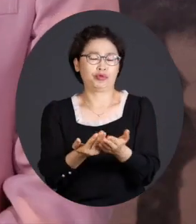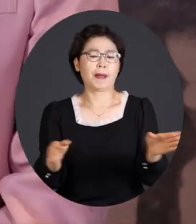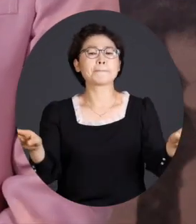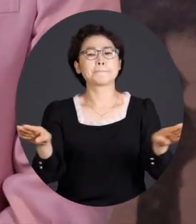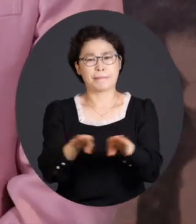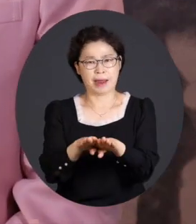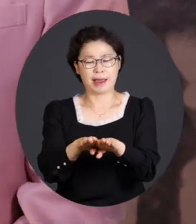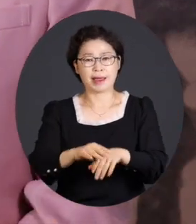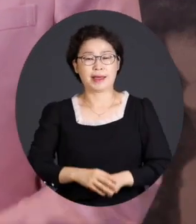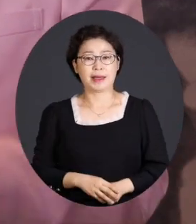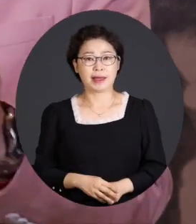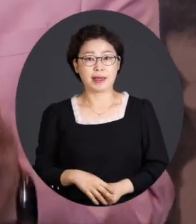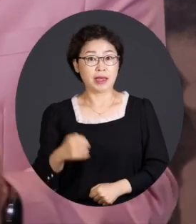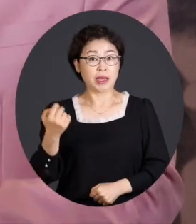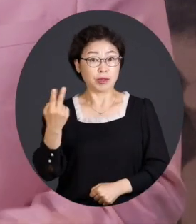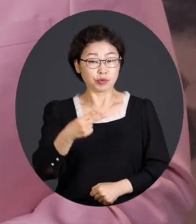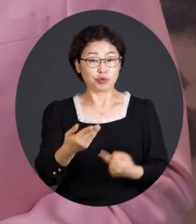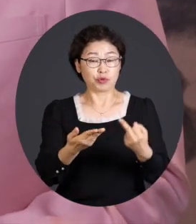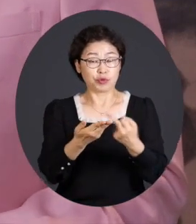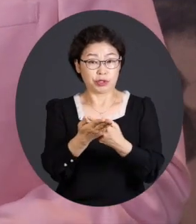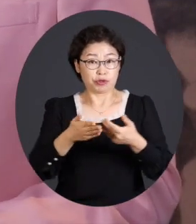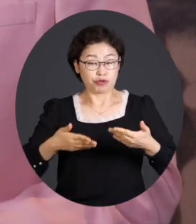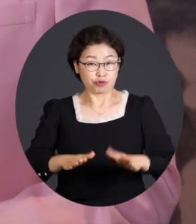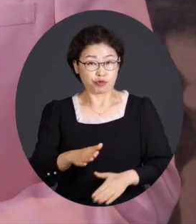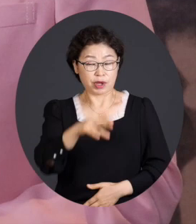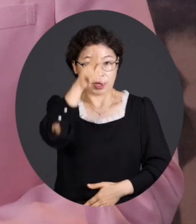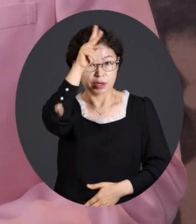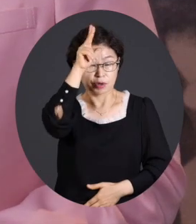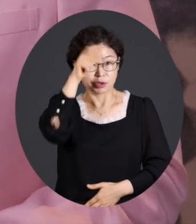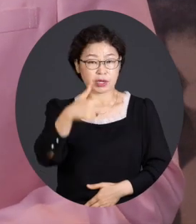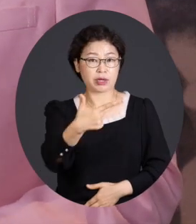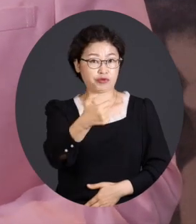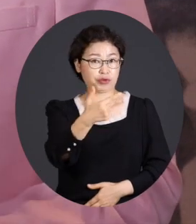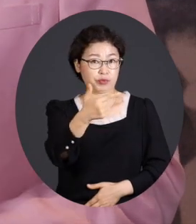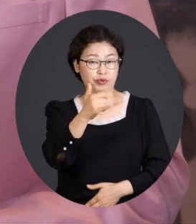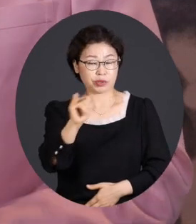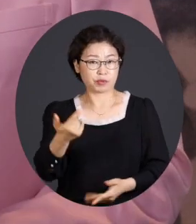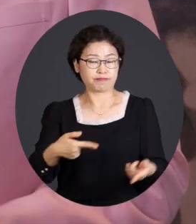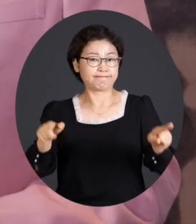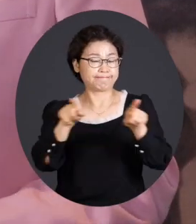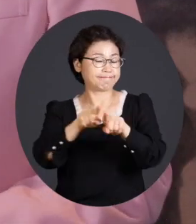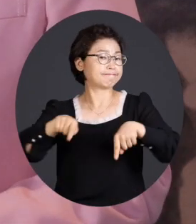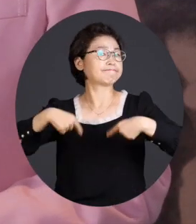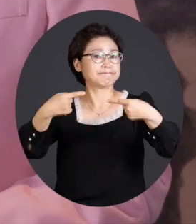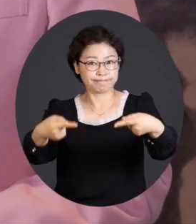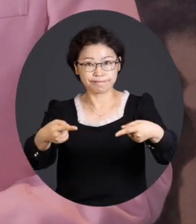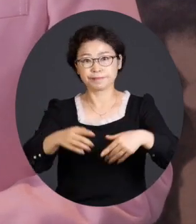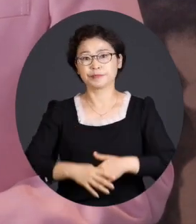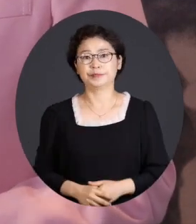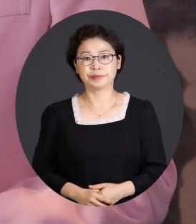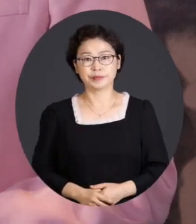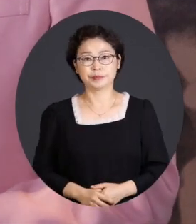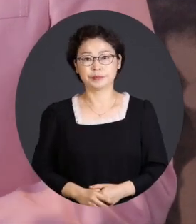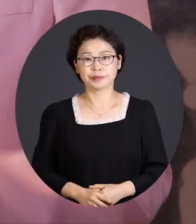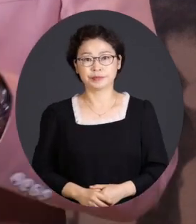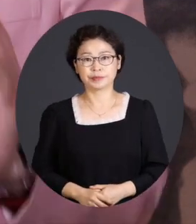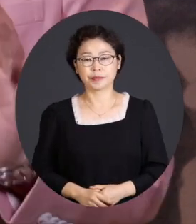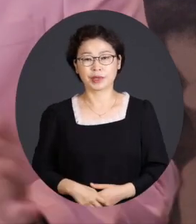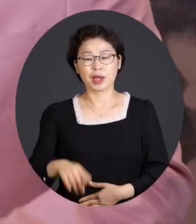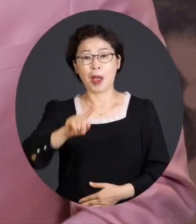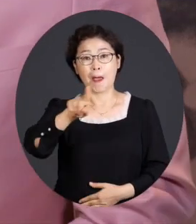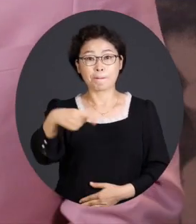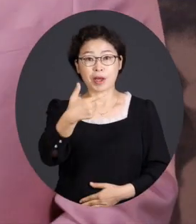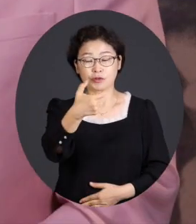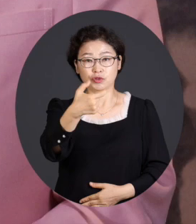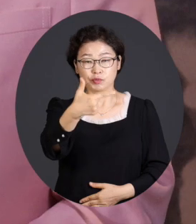닫습니다. 심지어 이 제주 출신 경찰관 66명도 파업에 동참합니다. 이